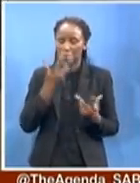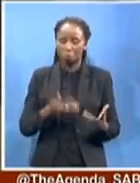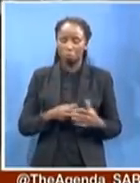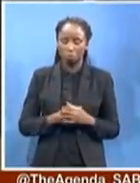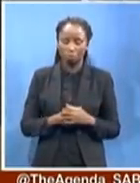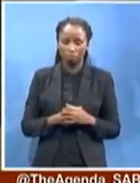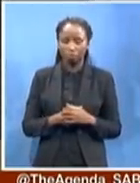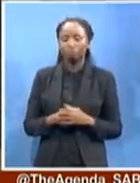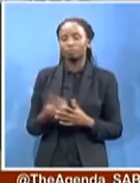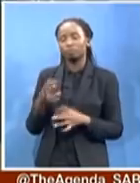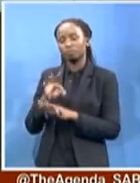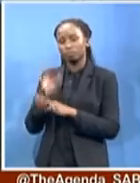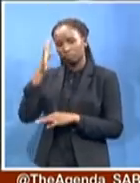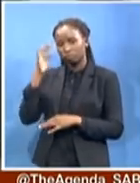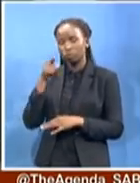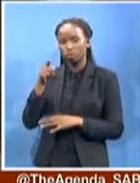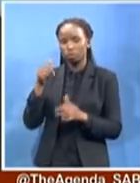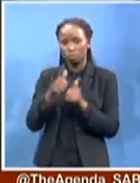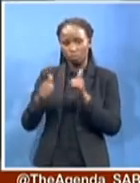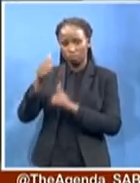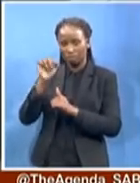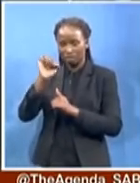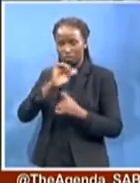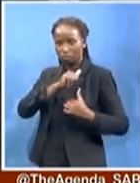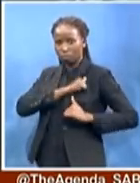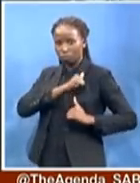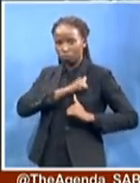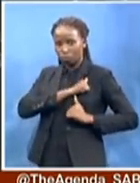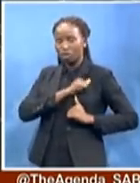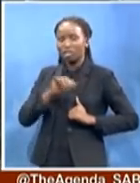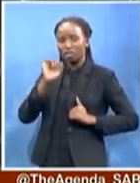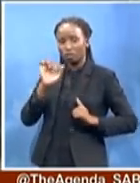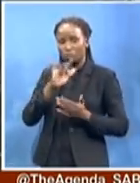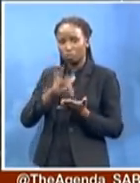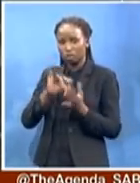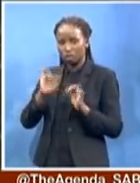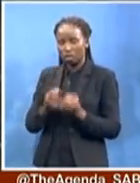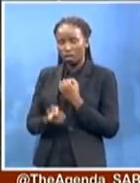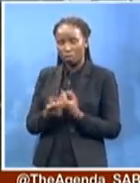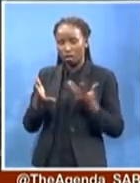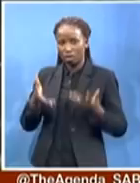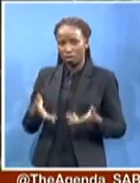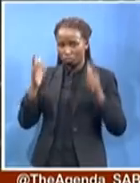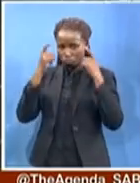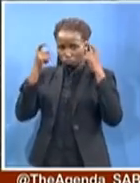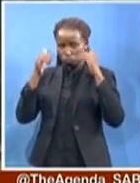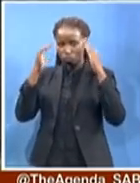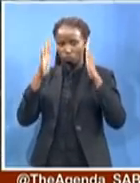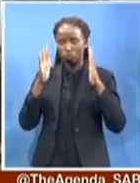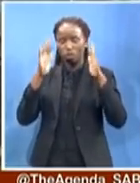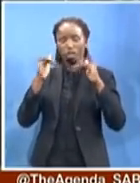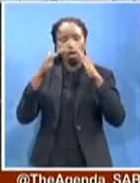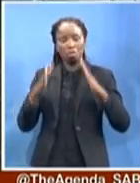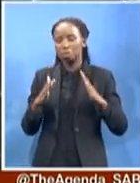akuyona akusona isikhundla sakho sokuphawula ngokwenzakala endlunkulu, kodwa ngeke sikuzibe ukuthi zikhona izimo zomdonsiswano ezikhona njengoba